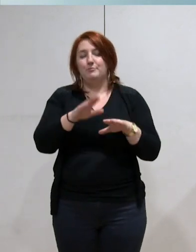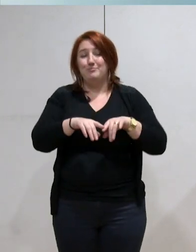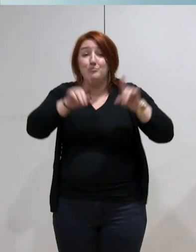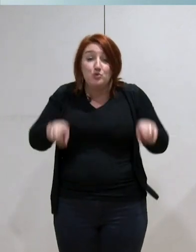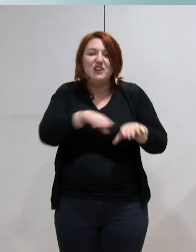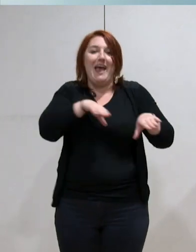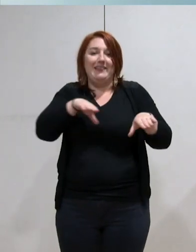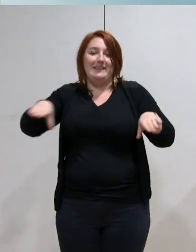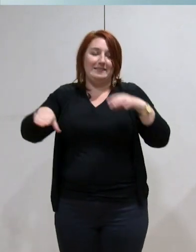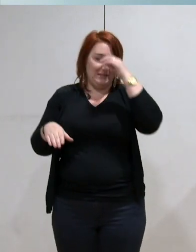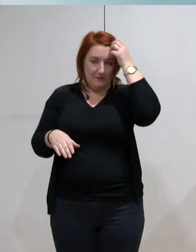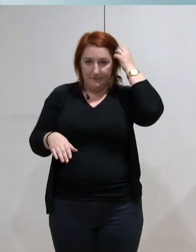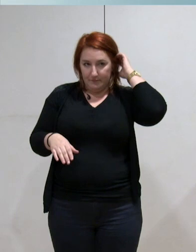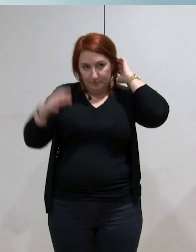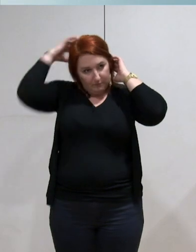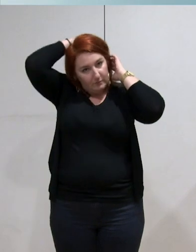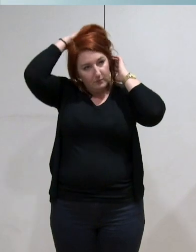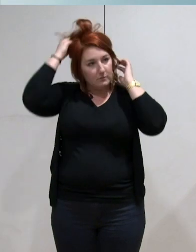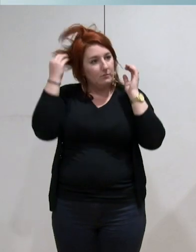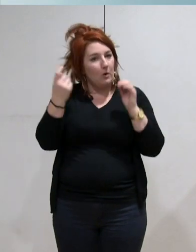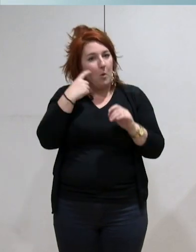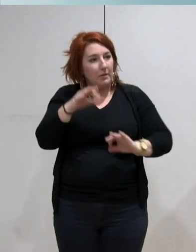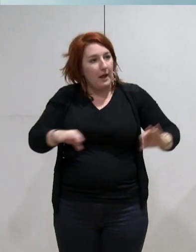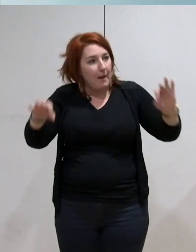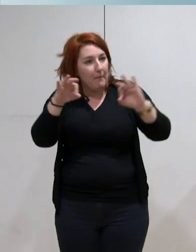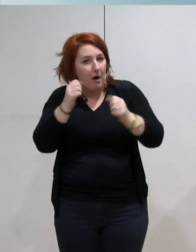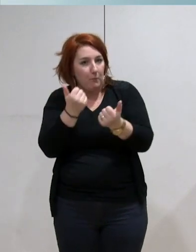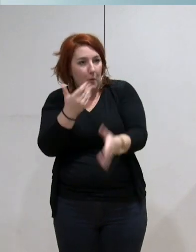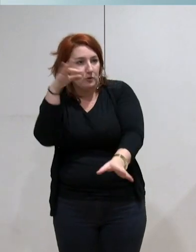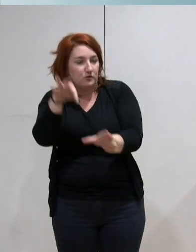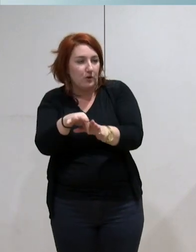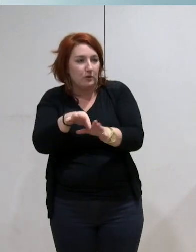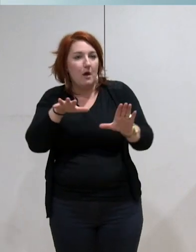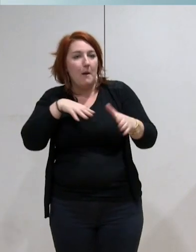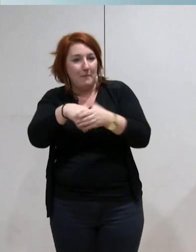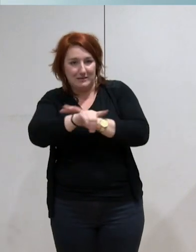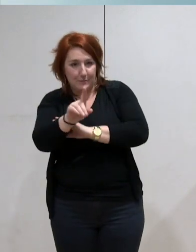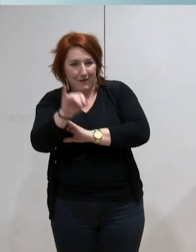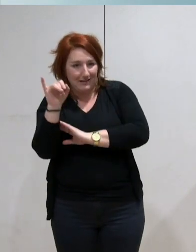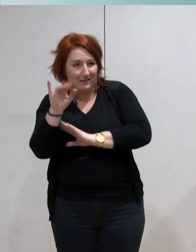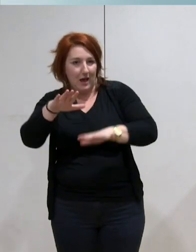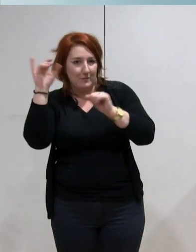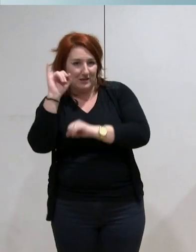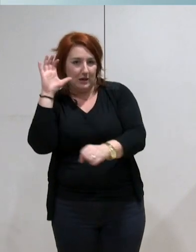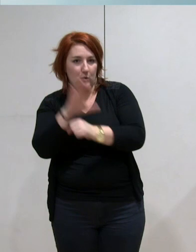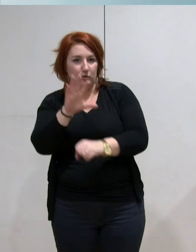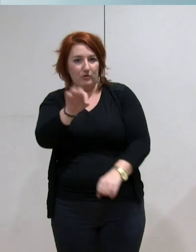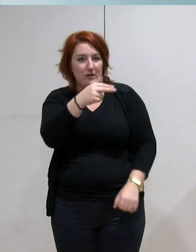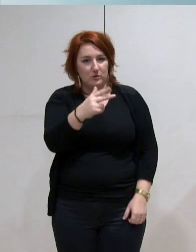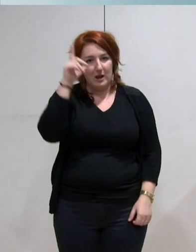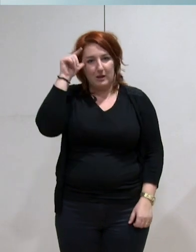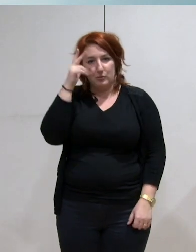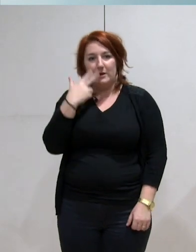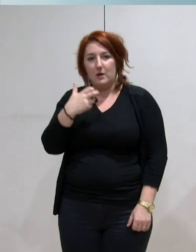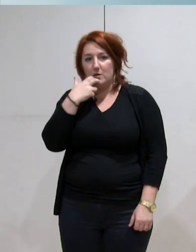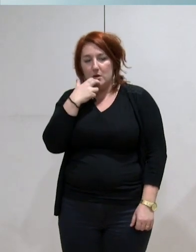annexes pas de commentaire supplémentair je le mets au voix qui ne prend pas part au vote qui s'abstient qui vote contre Front national républicain